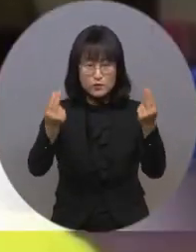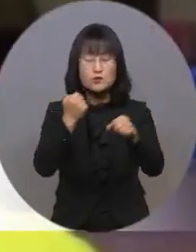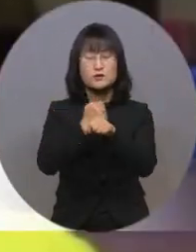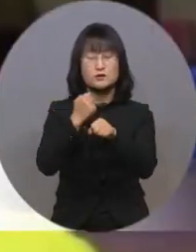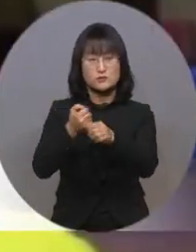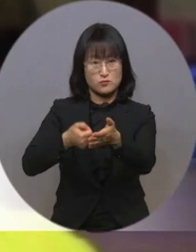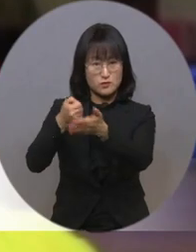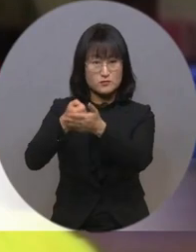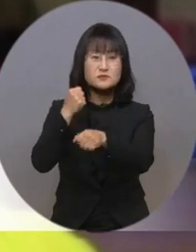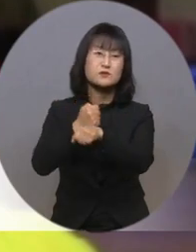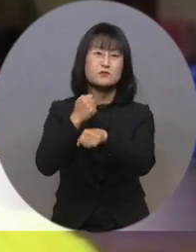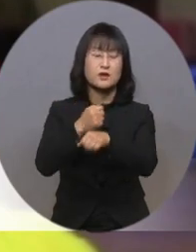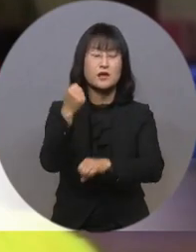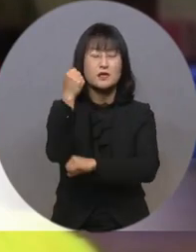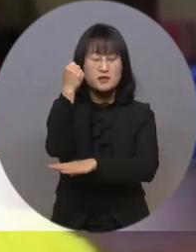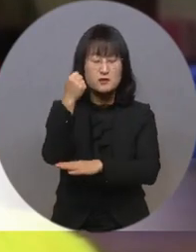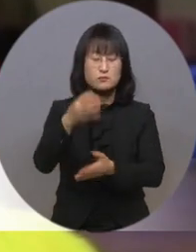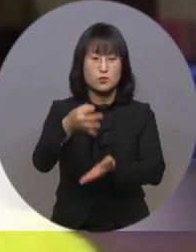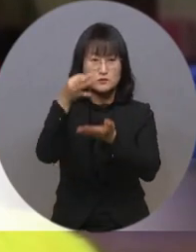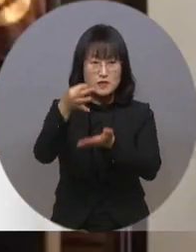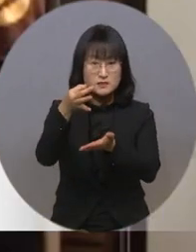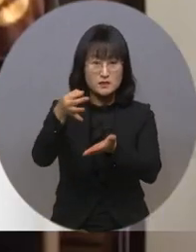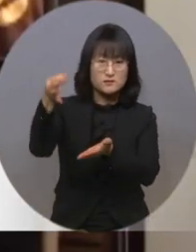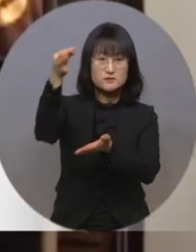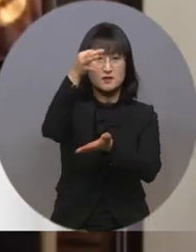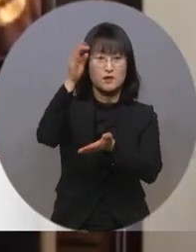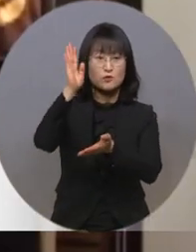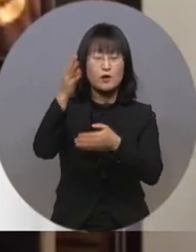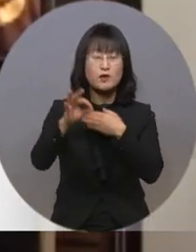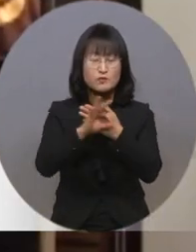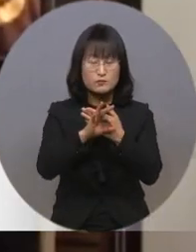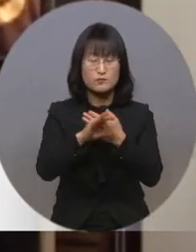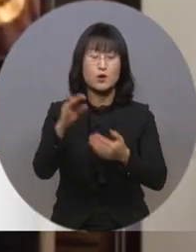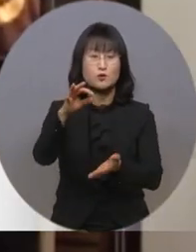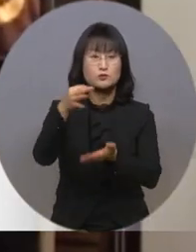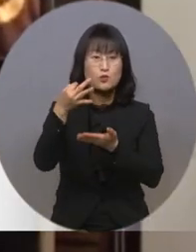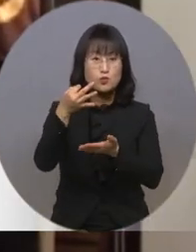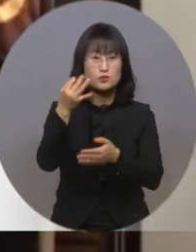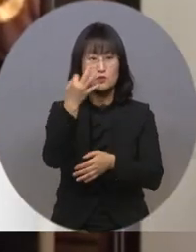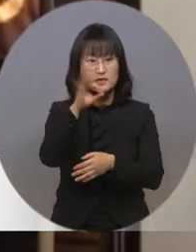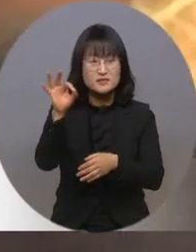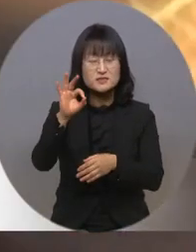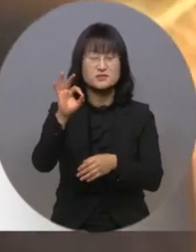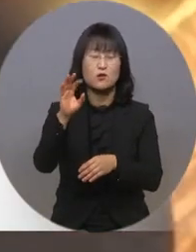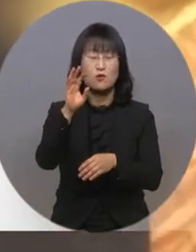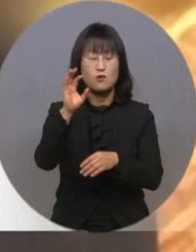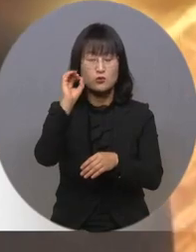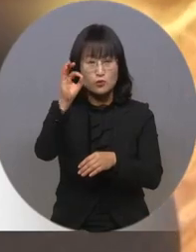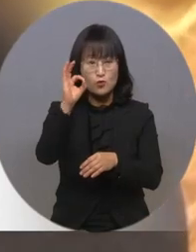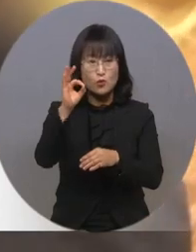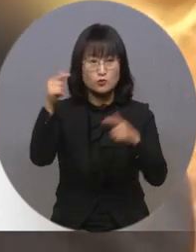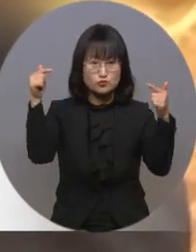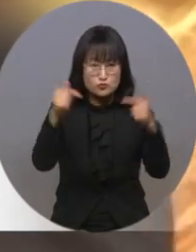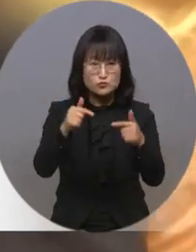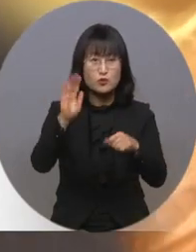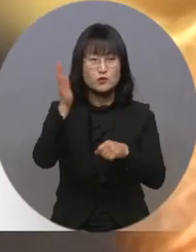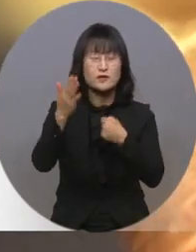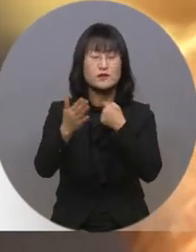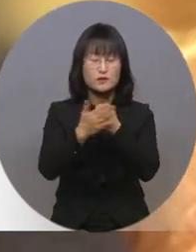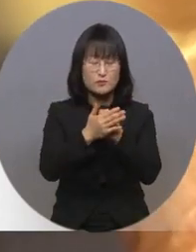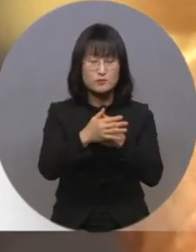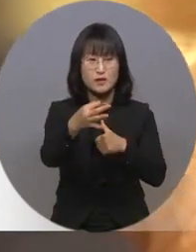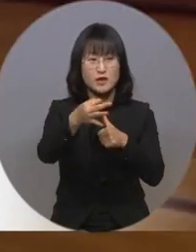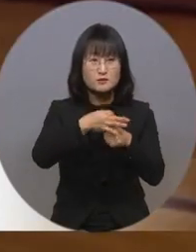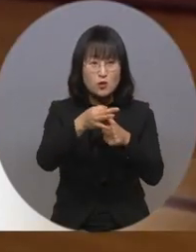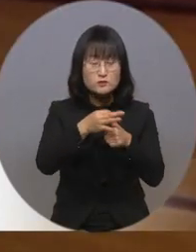특히 기본 재산 공제액이 상향되면 가구의 소득 인정액이 적어지므로 기초생활보장 수급자 선정